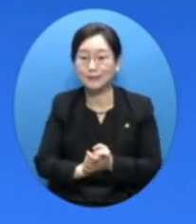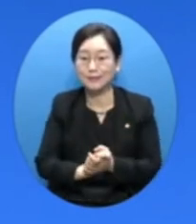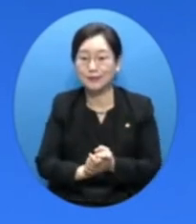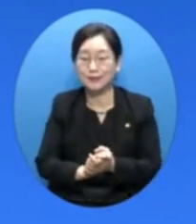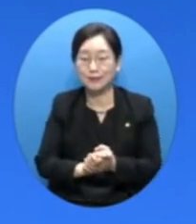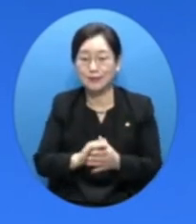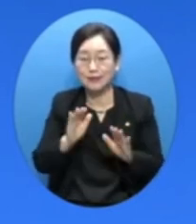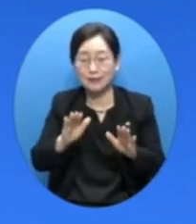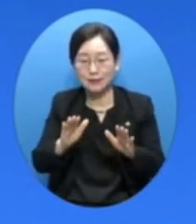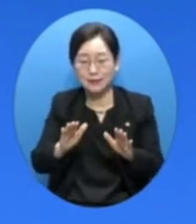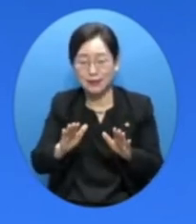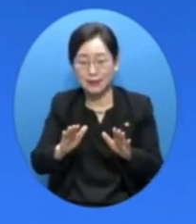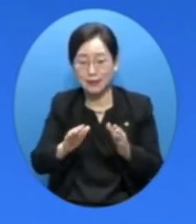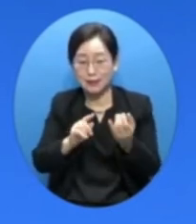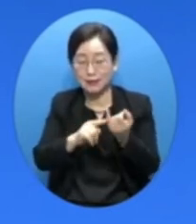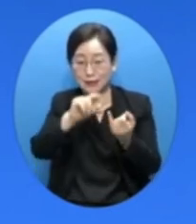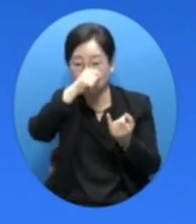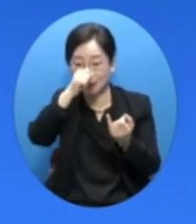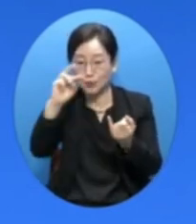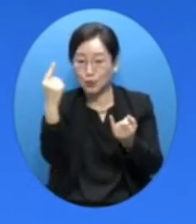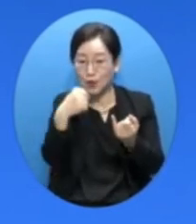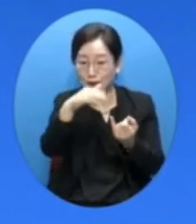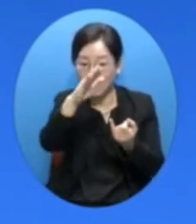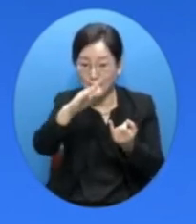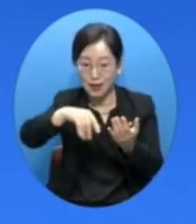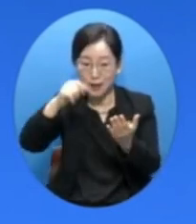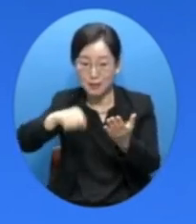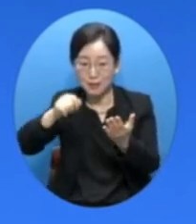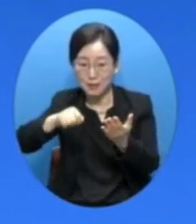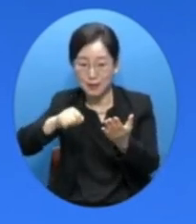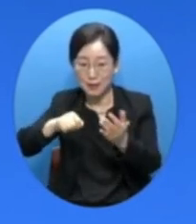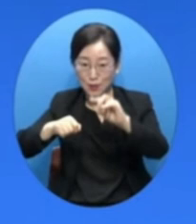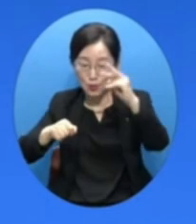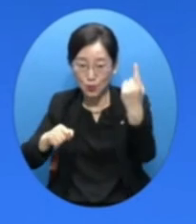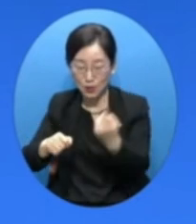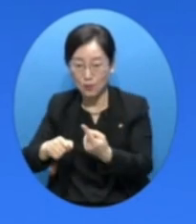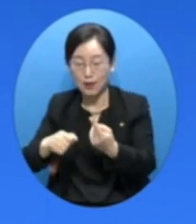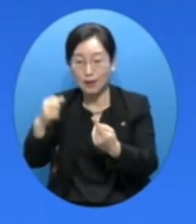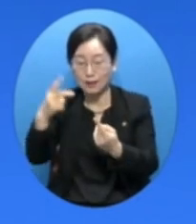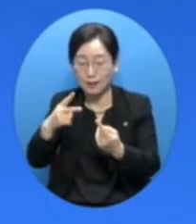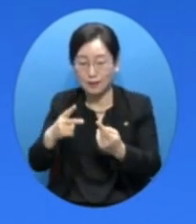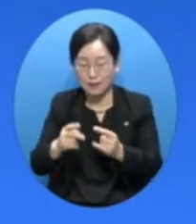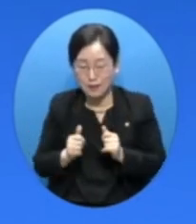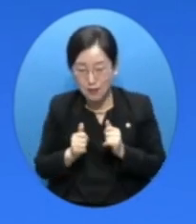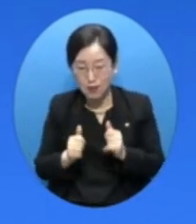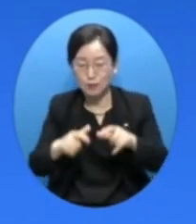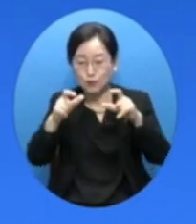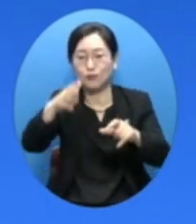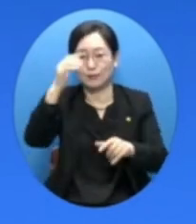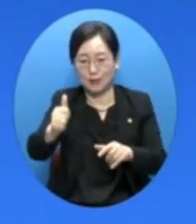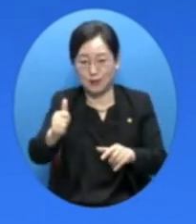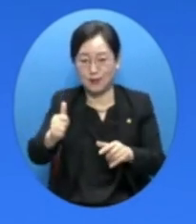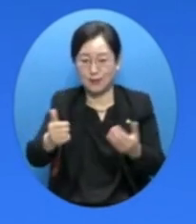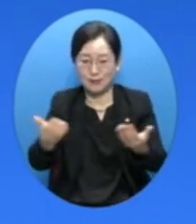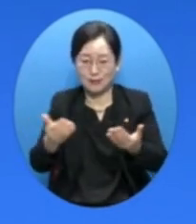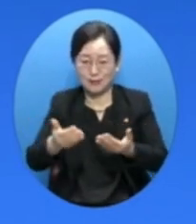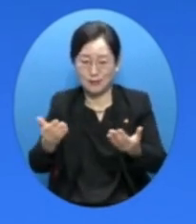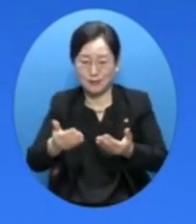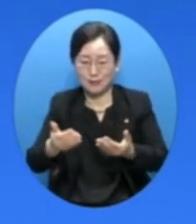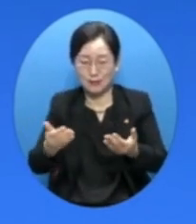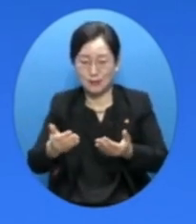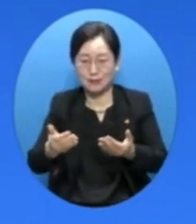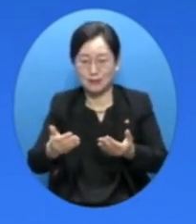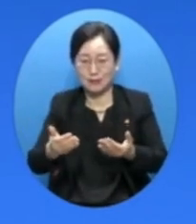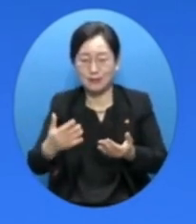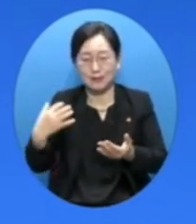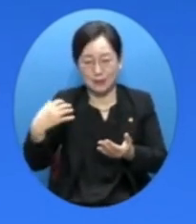본교 돌아가서 비자 받고 돌아와 우리 교회 또 구역장으로 지금 섬기고 있는데 열심히 담아나가지고 구역장으로 섬겨서 큰 열매를 맺게 될 걸